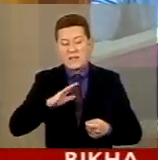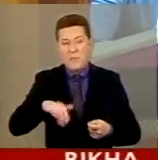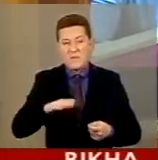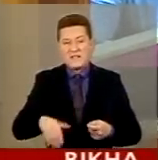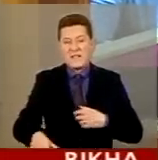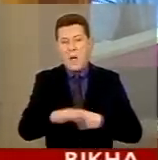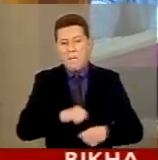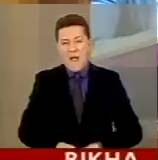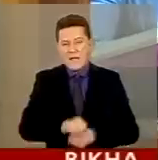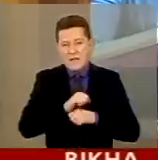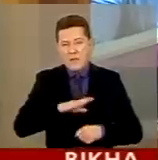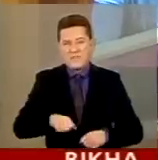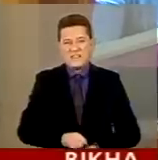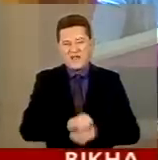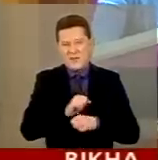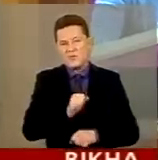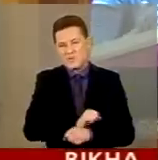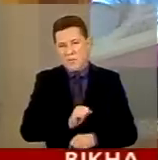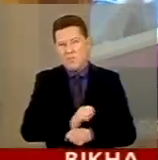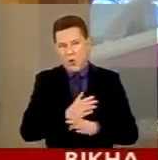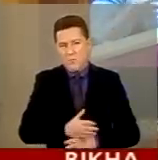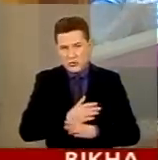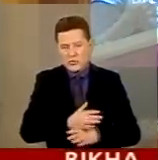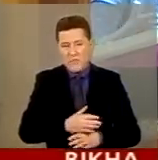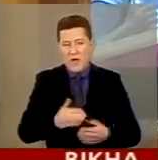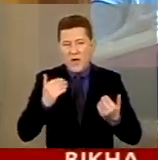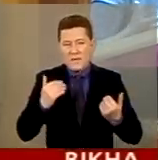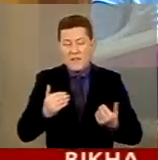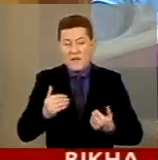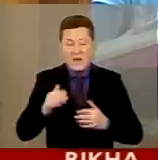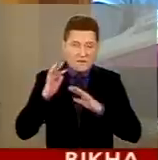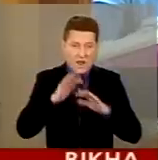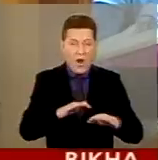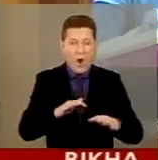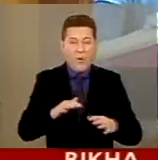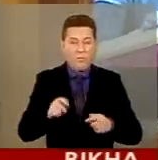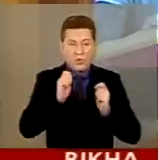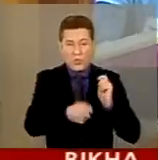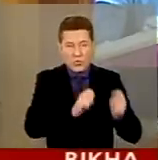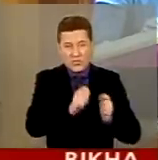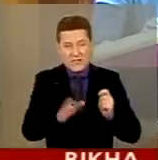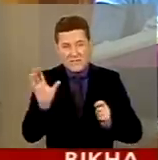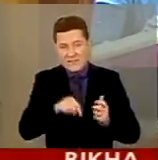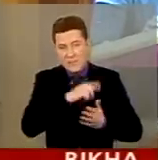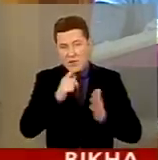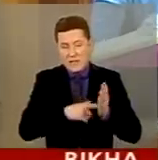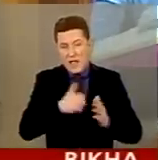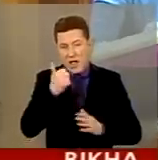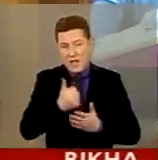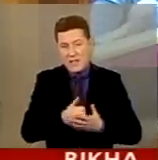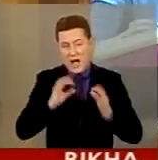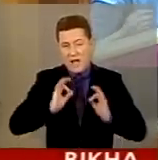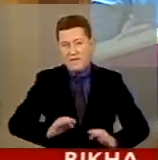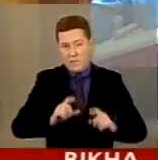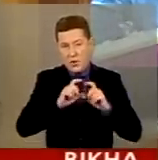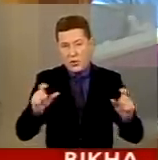Майдану, після революції пробуксовує. І тому зараз обрушити всі питання на одного генерального прокурора – це,